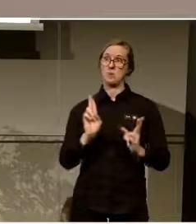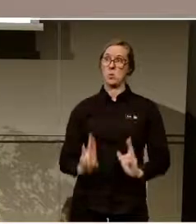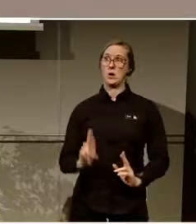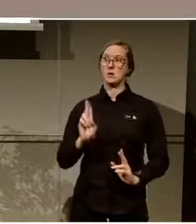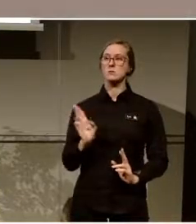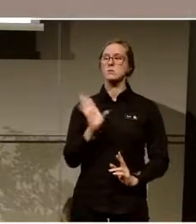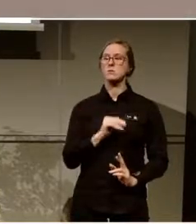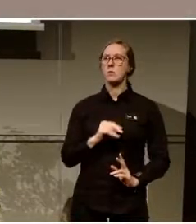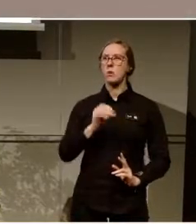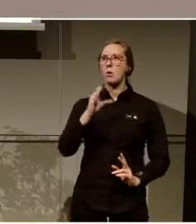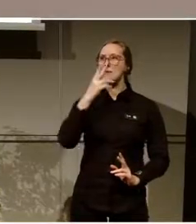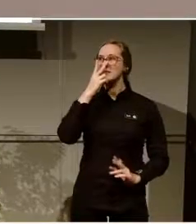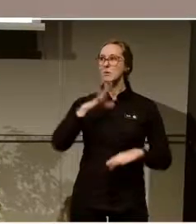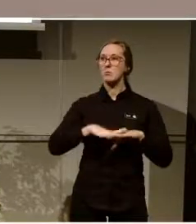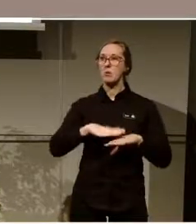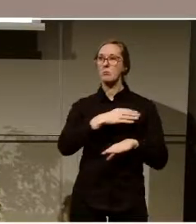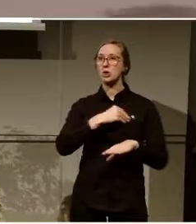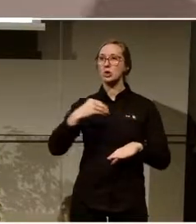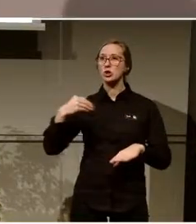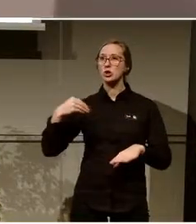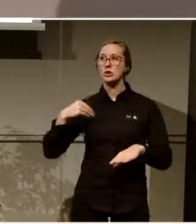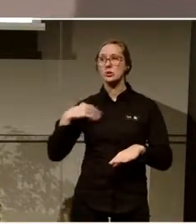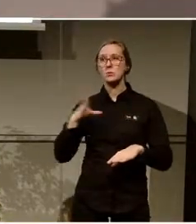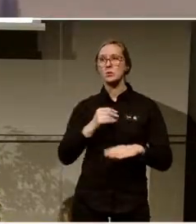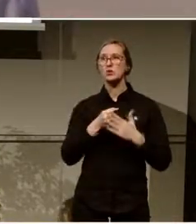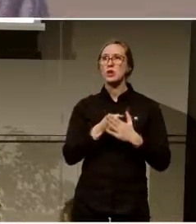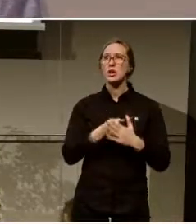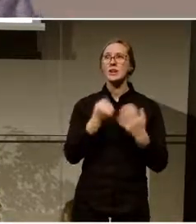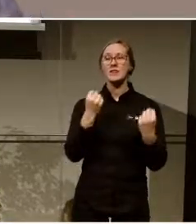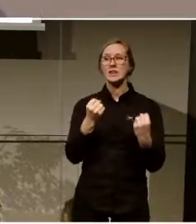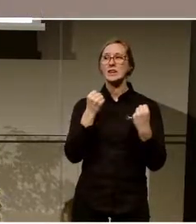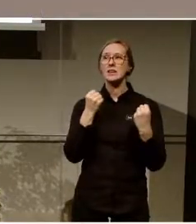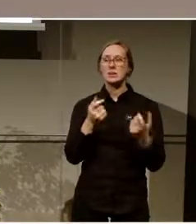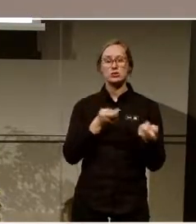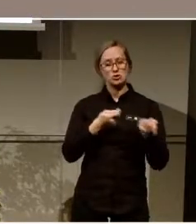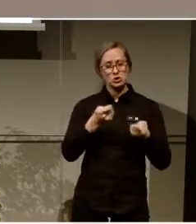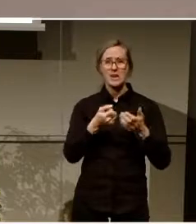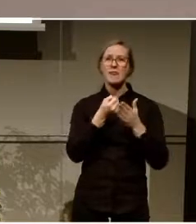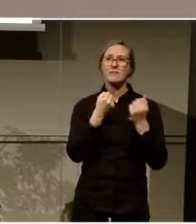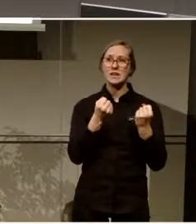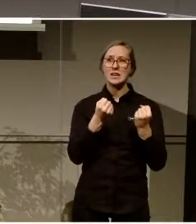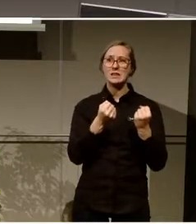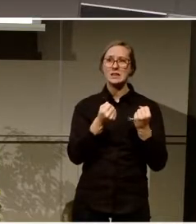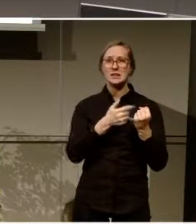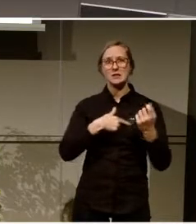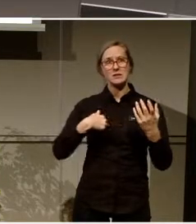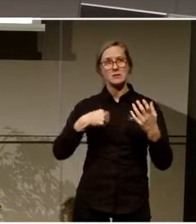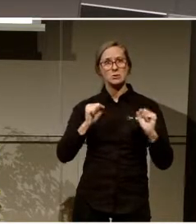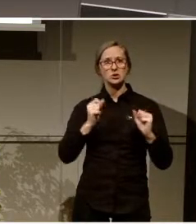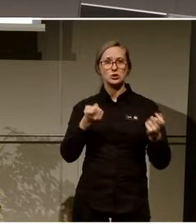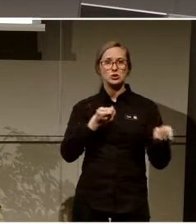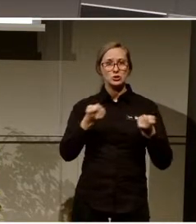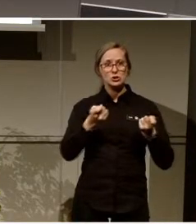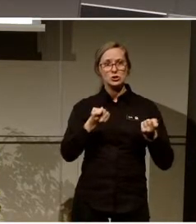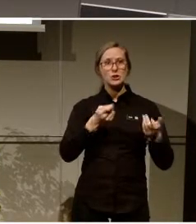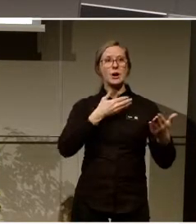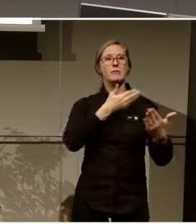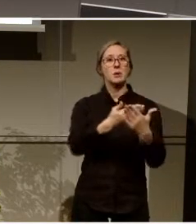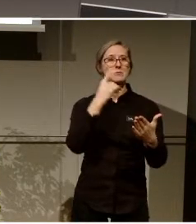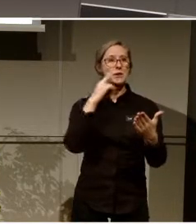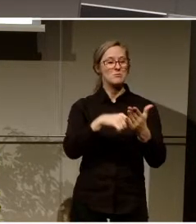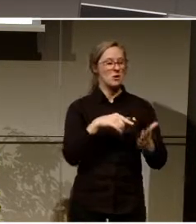så offentligt, så styrning är ju viktigt. Man styr mot det man har mål inom. Precis. Tusen